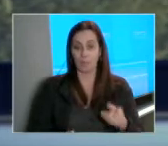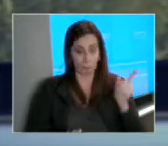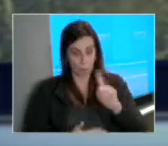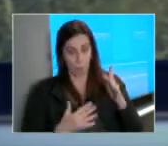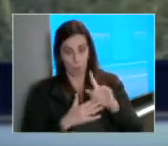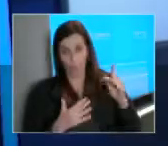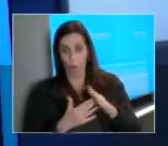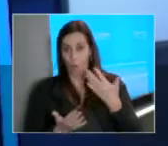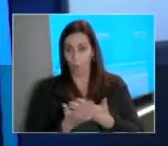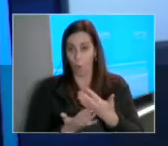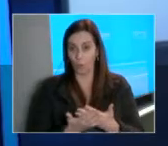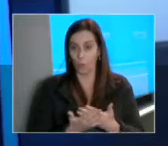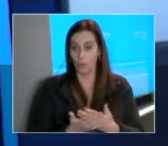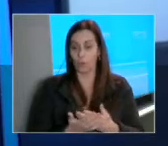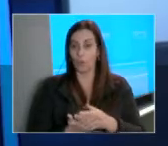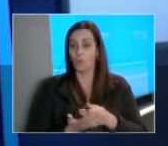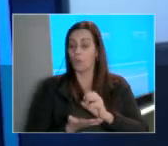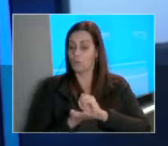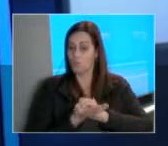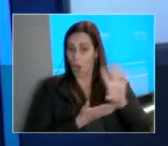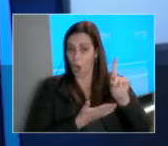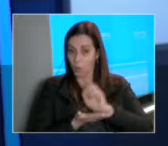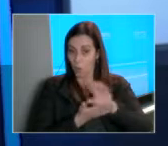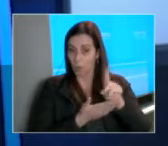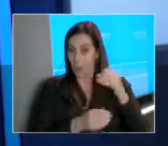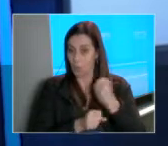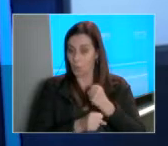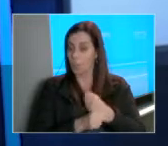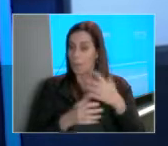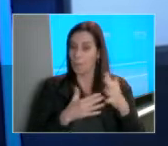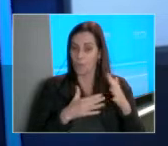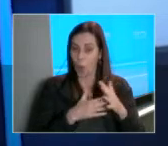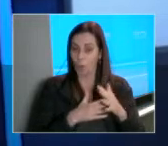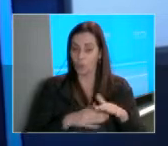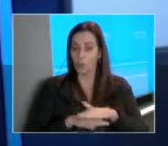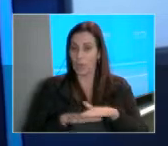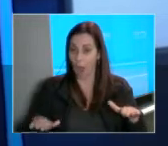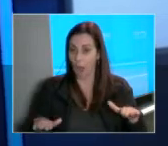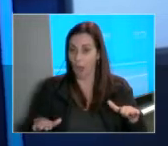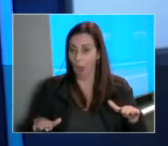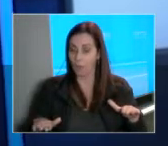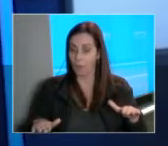אותם? מישהו בודק את ה... עובדה, שלחו אותה, שלחו אותם לעשות בדיקות של קרקע